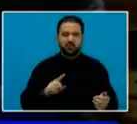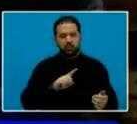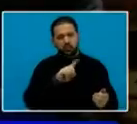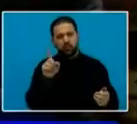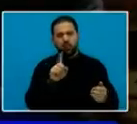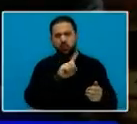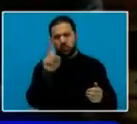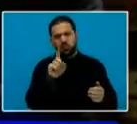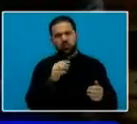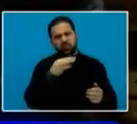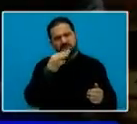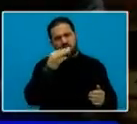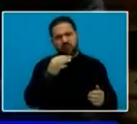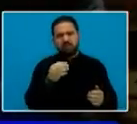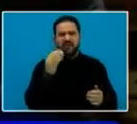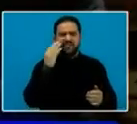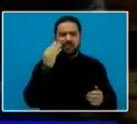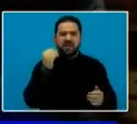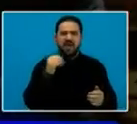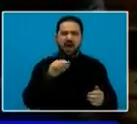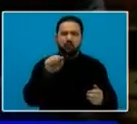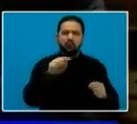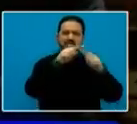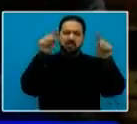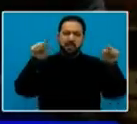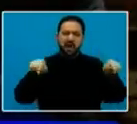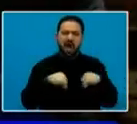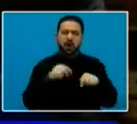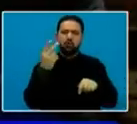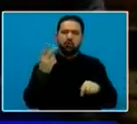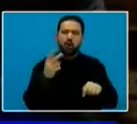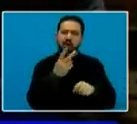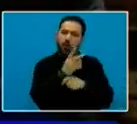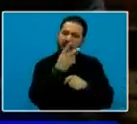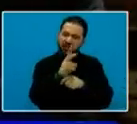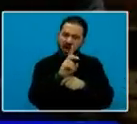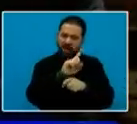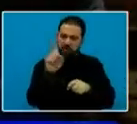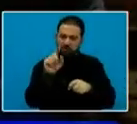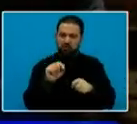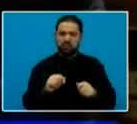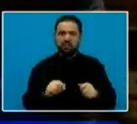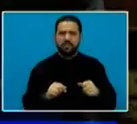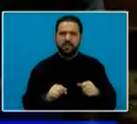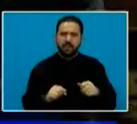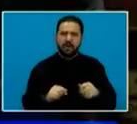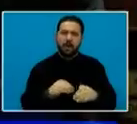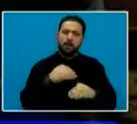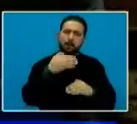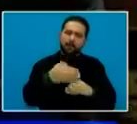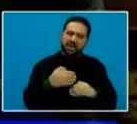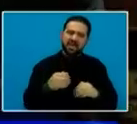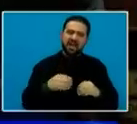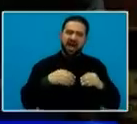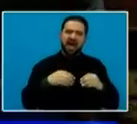2 cumva așa, nu, e total fals. E cea mai mare greșeală ce se poate face, nu. Până